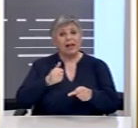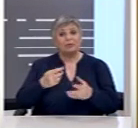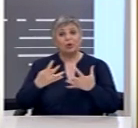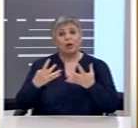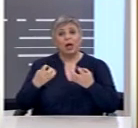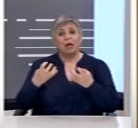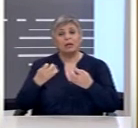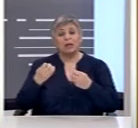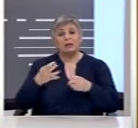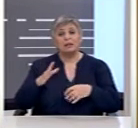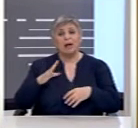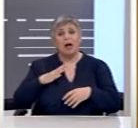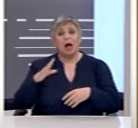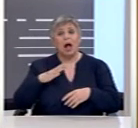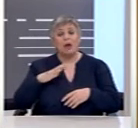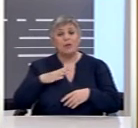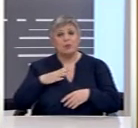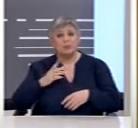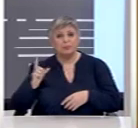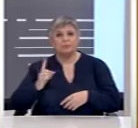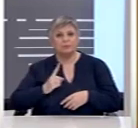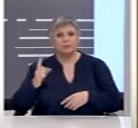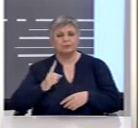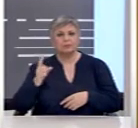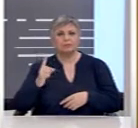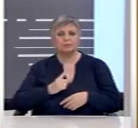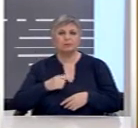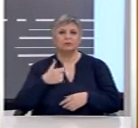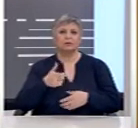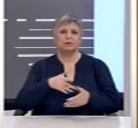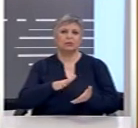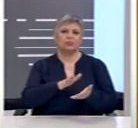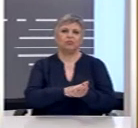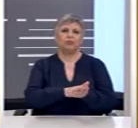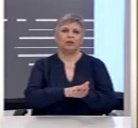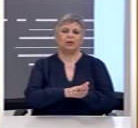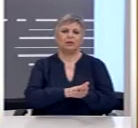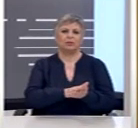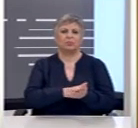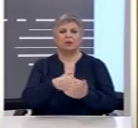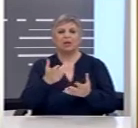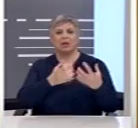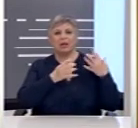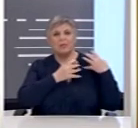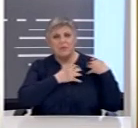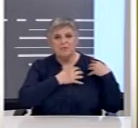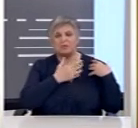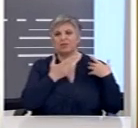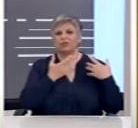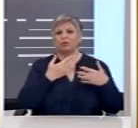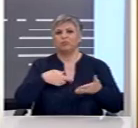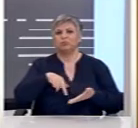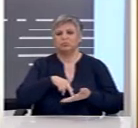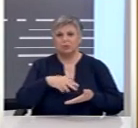καταθέσεις στην Επιτροπή όλων των υπευθύνων, προτετίων ή συμμετεχόντων προς